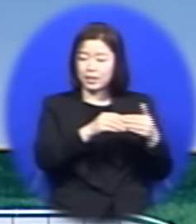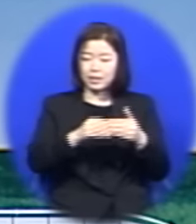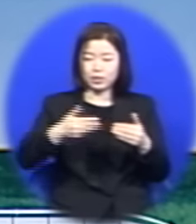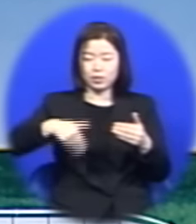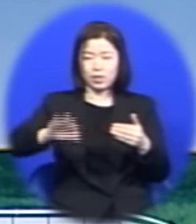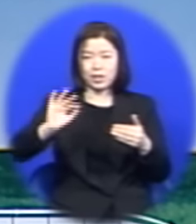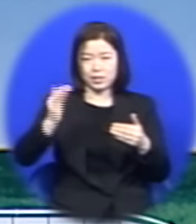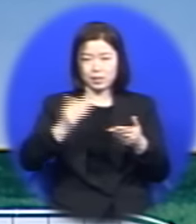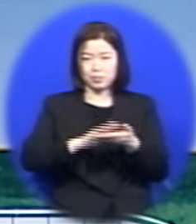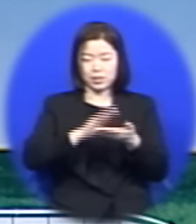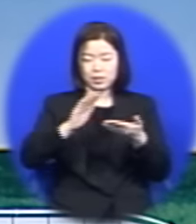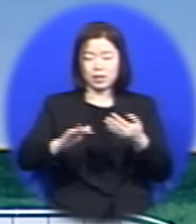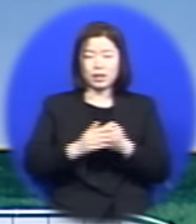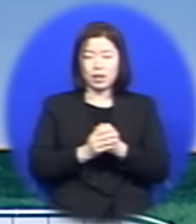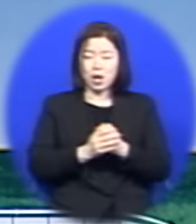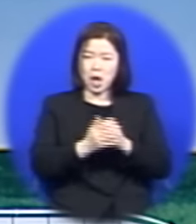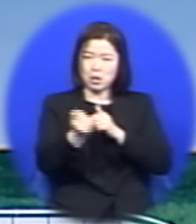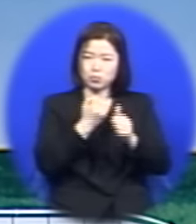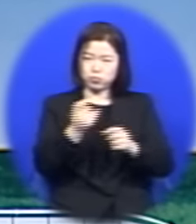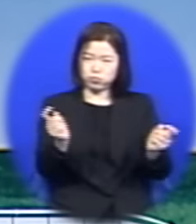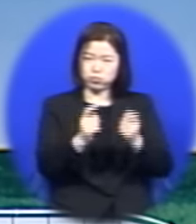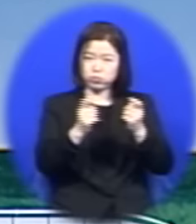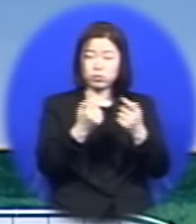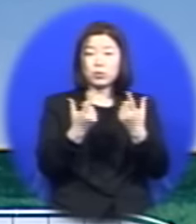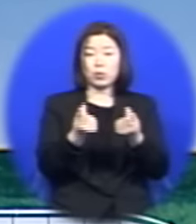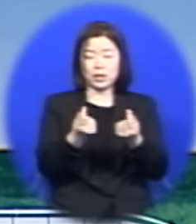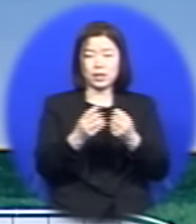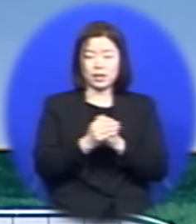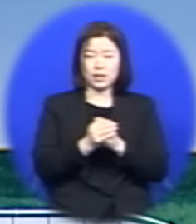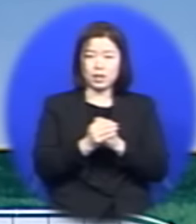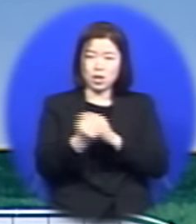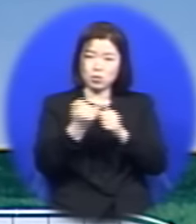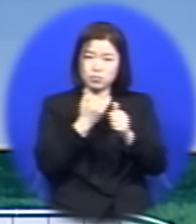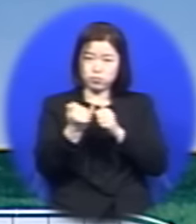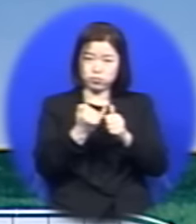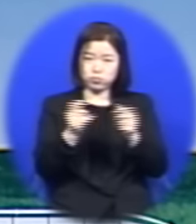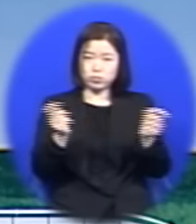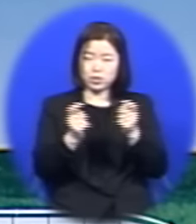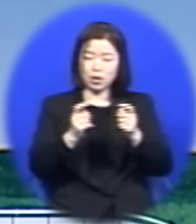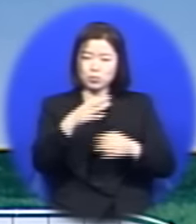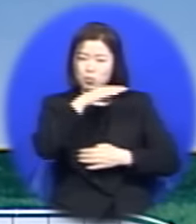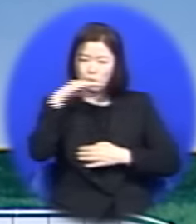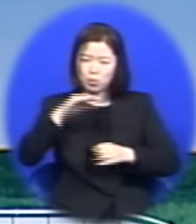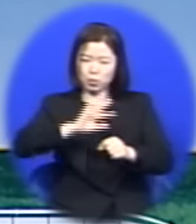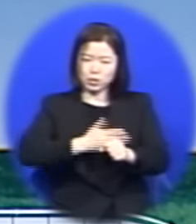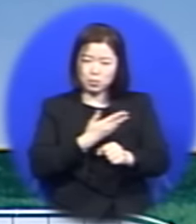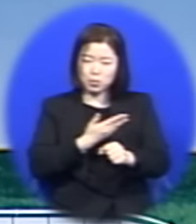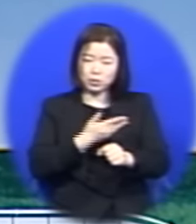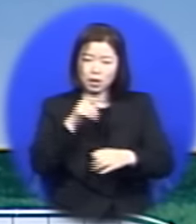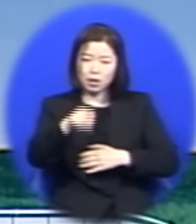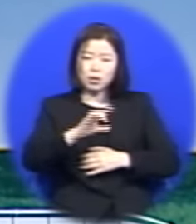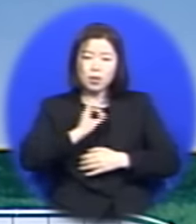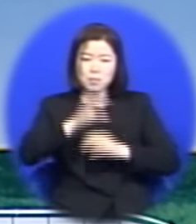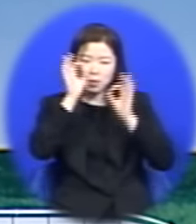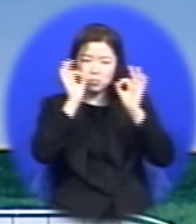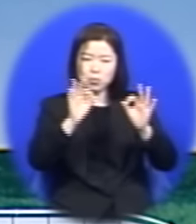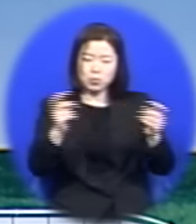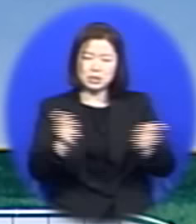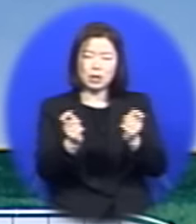돼요. 부부 싸움도 마찬가지입니다. 부부 싸움, 옳고 그른 것만 가지고 싸우니까 문제가 되는 거예요.